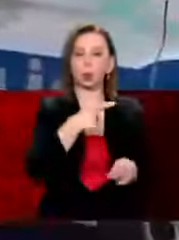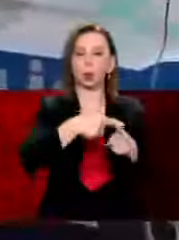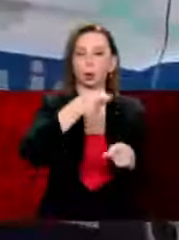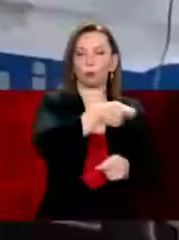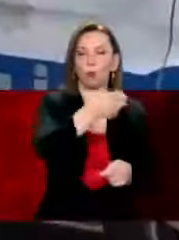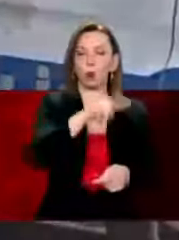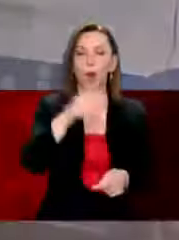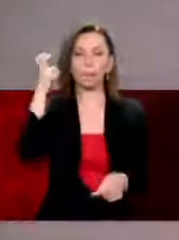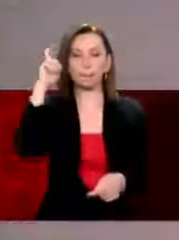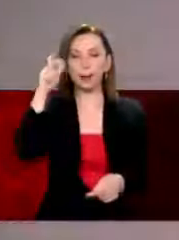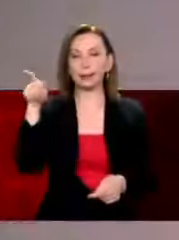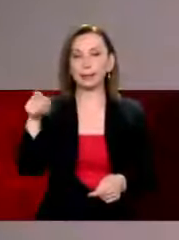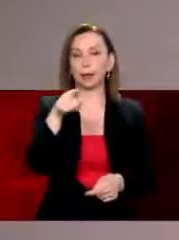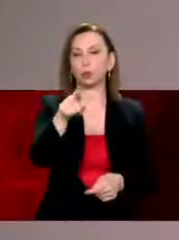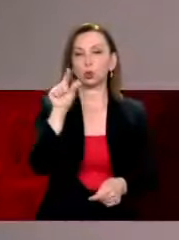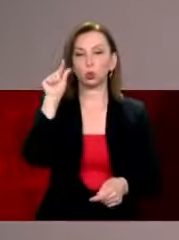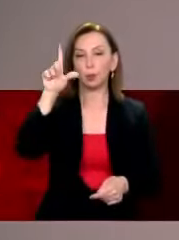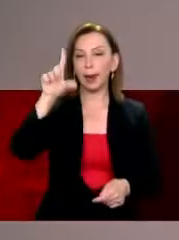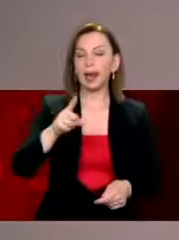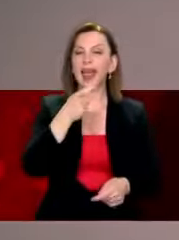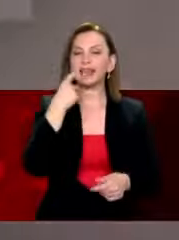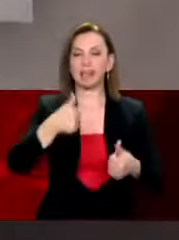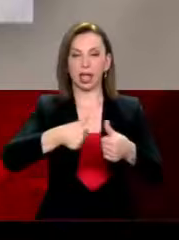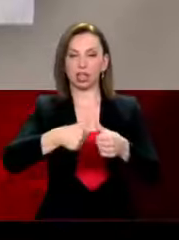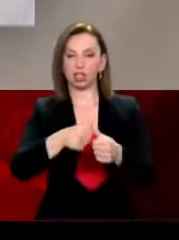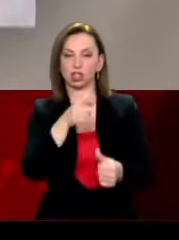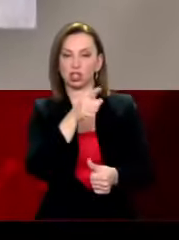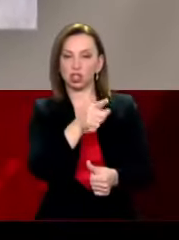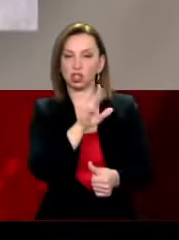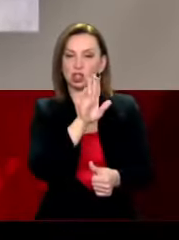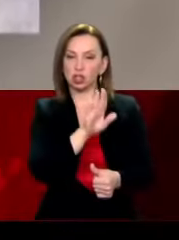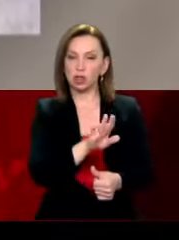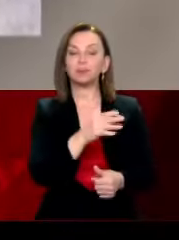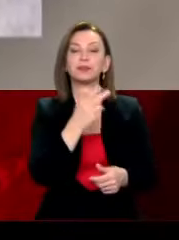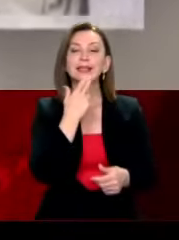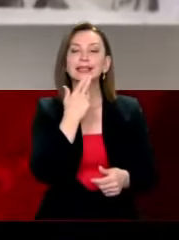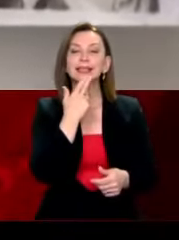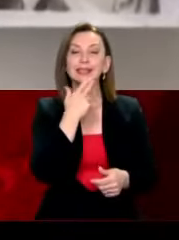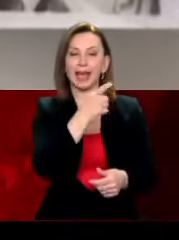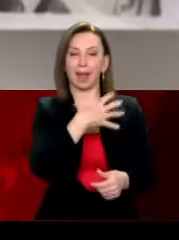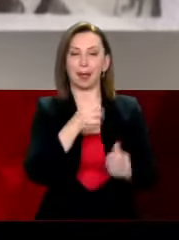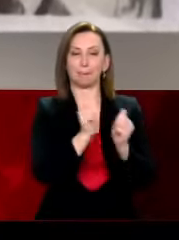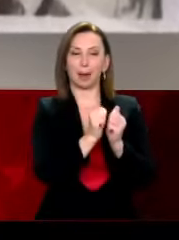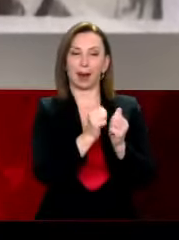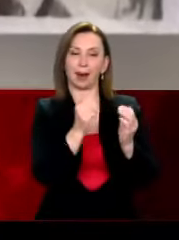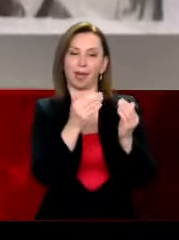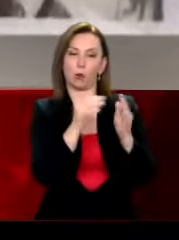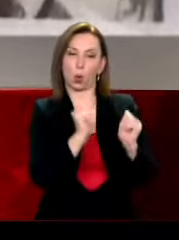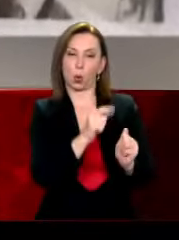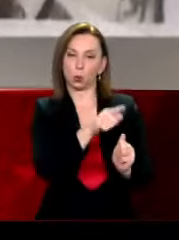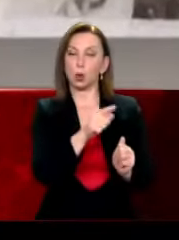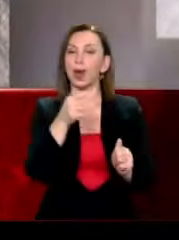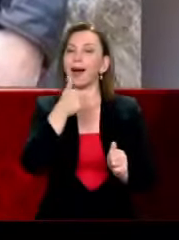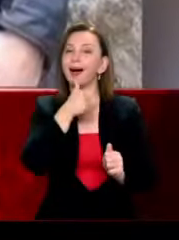Manisa Salihli'de Aytunç isimli şüpheli, eski eşi Nagihan Can'ın annesiyle yaşadığı eve gitti. İddiaya göre aralarında tartışma